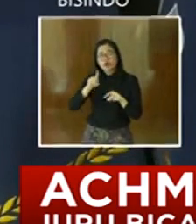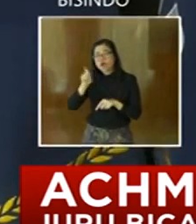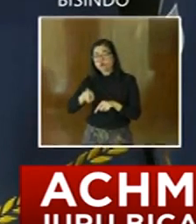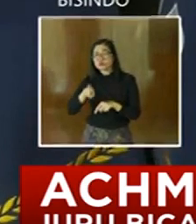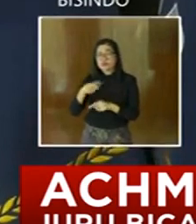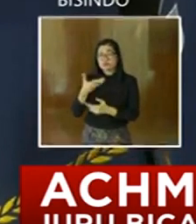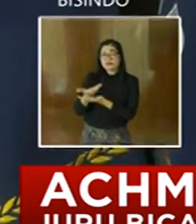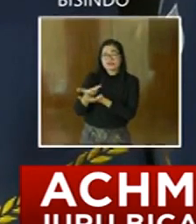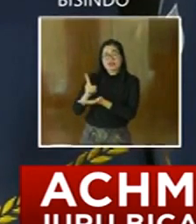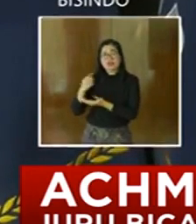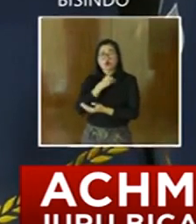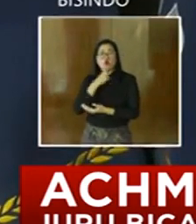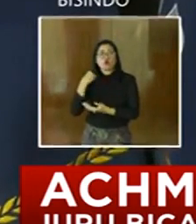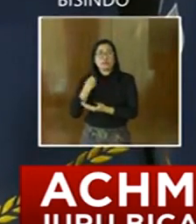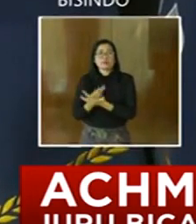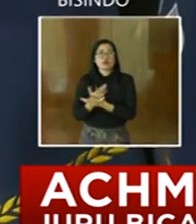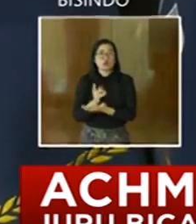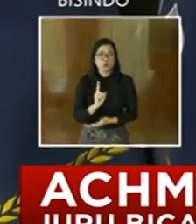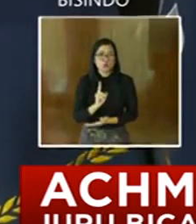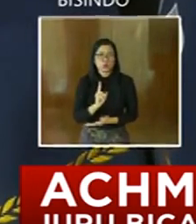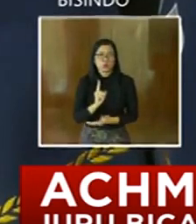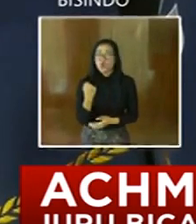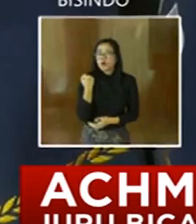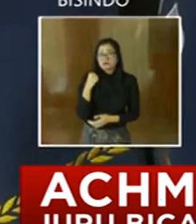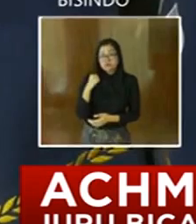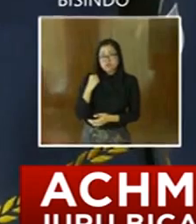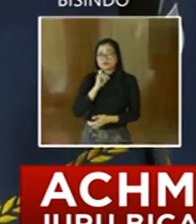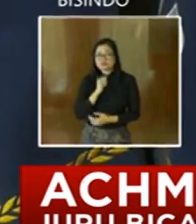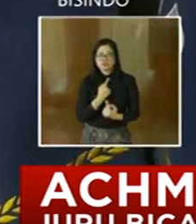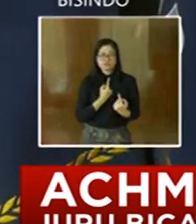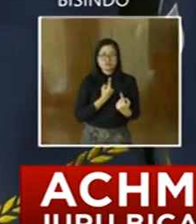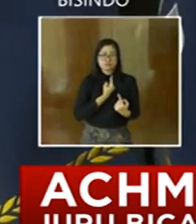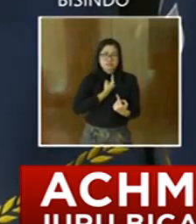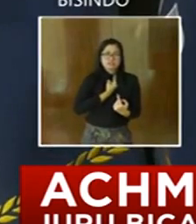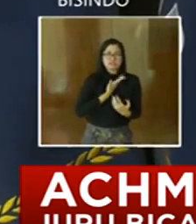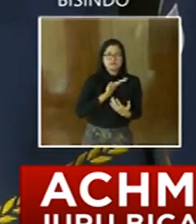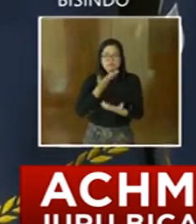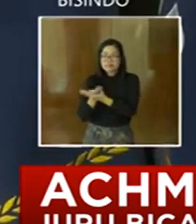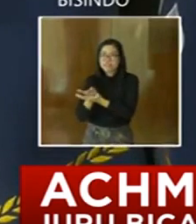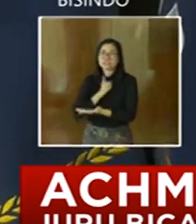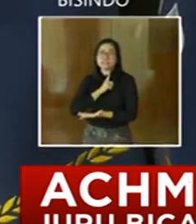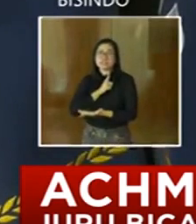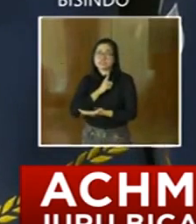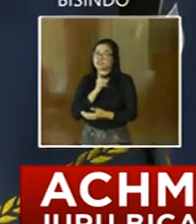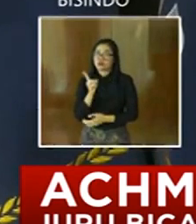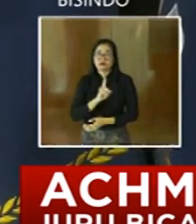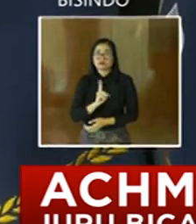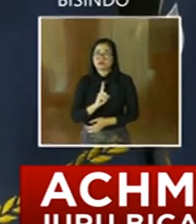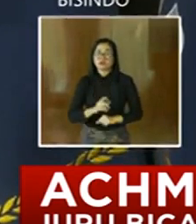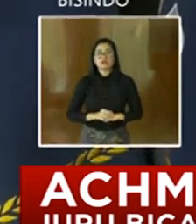dan atas permintaan dokter tidak kemudian masing-masing merasa perlu untuk minta sendiri-sendiri